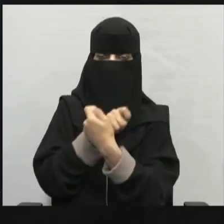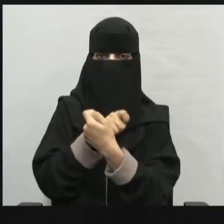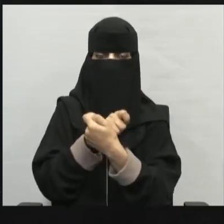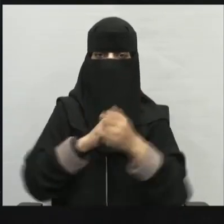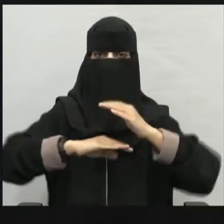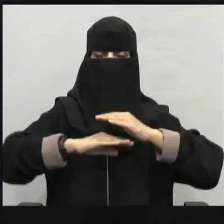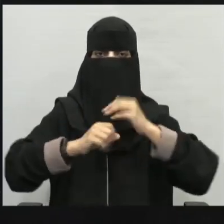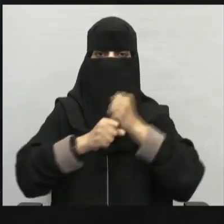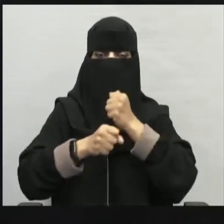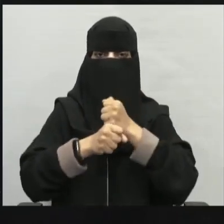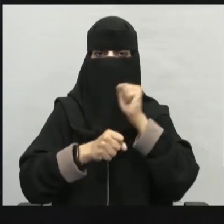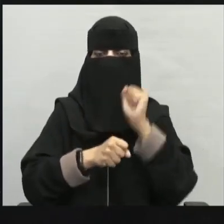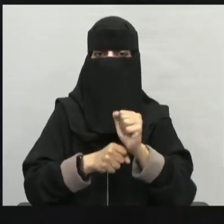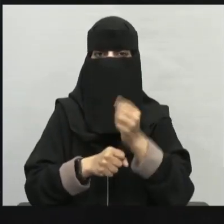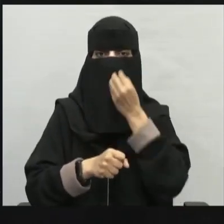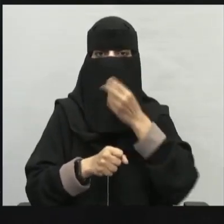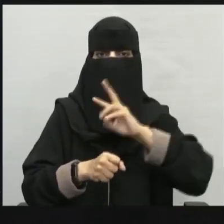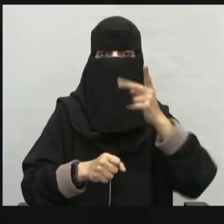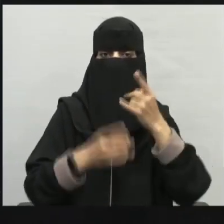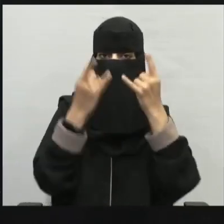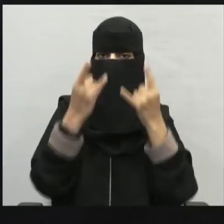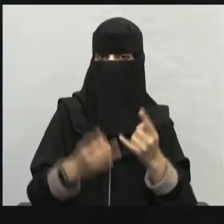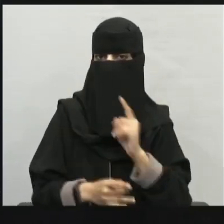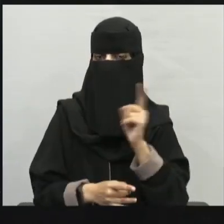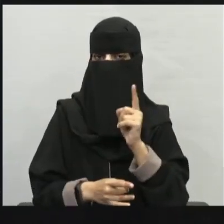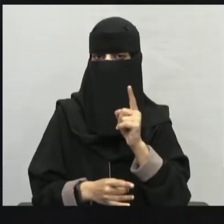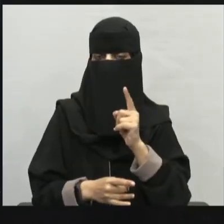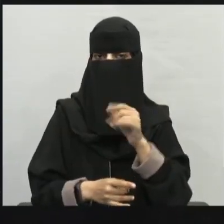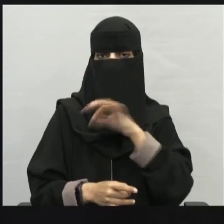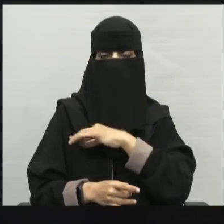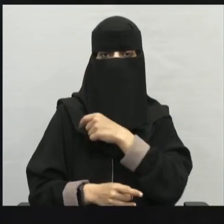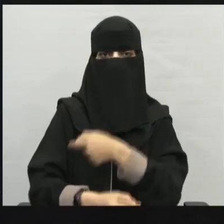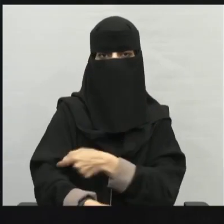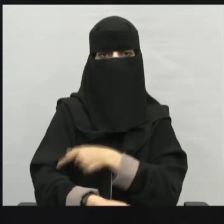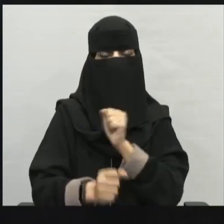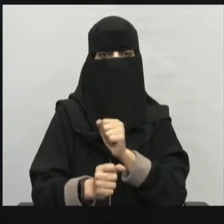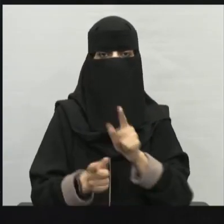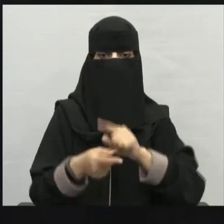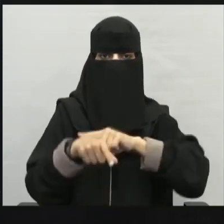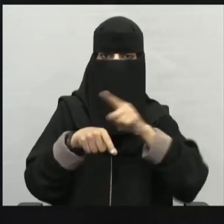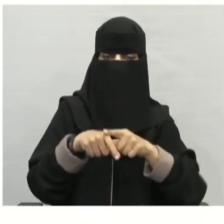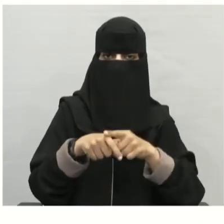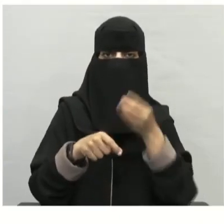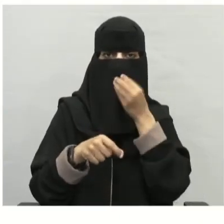عاداتنا الغذائيه غير الصحيه الى عادات غذائيه جيده